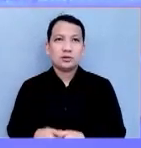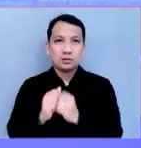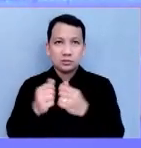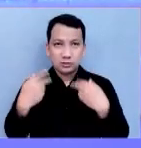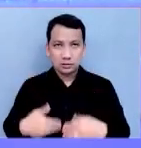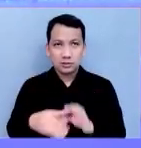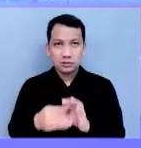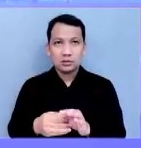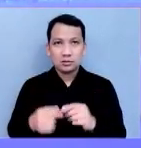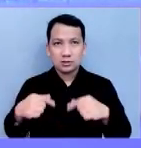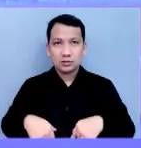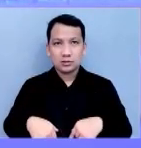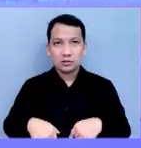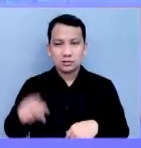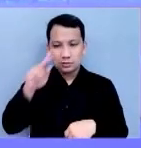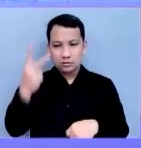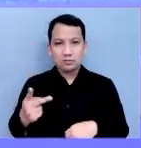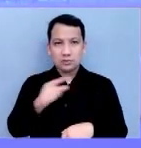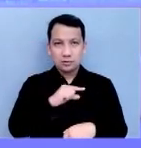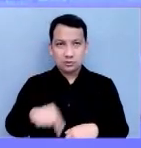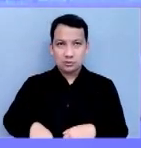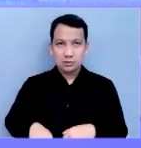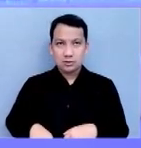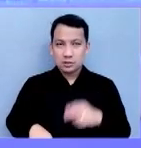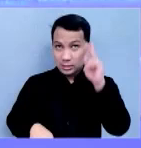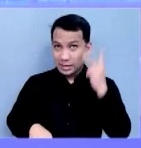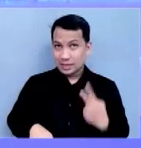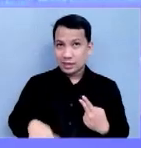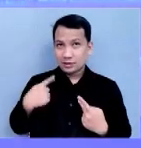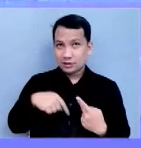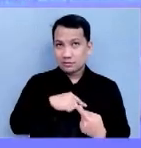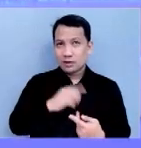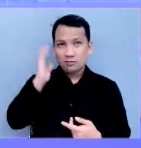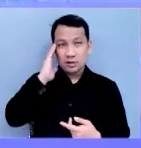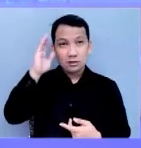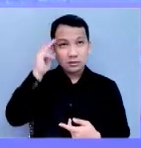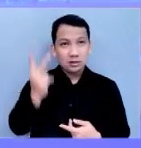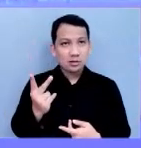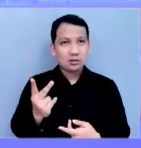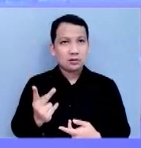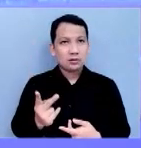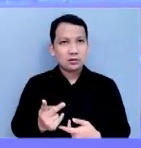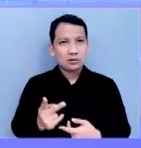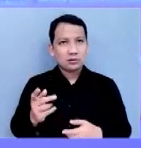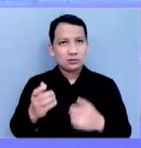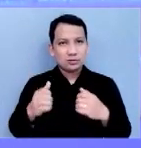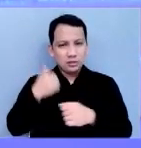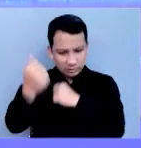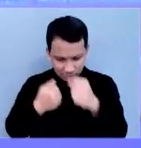inyong resident kaalaman queen, Galad Karen. At ang ating tanong ngayon, ang siglo-siglo